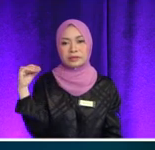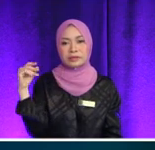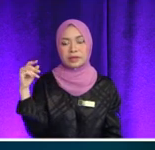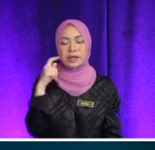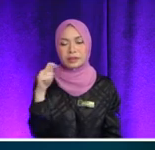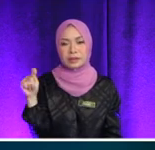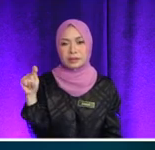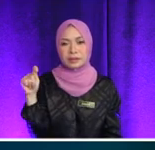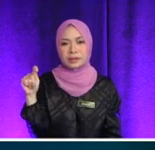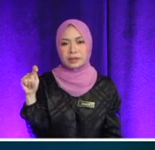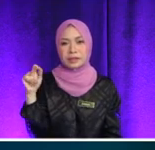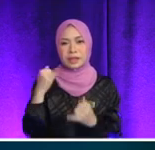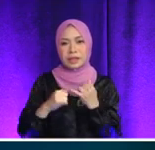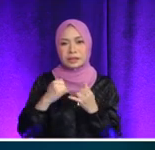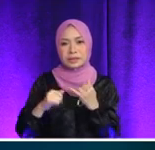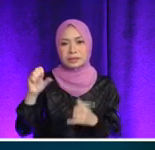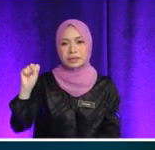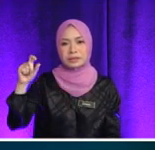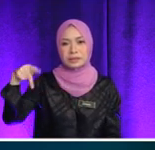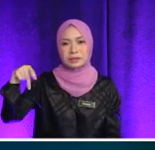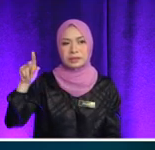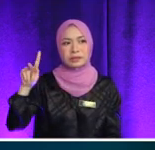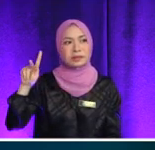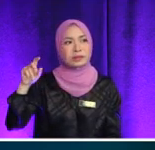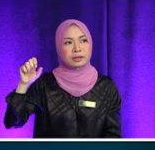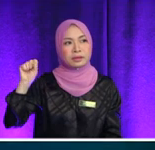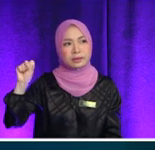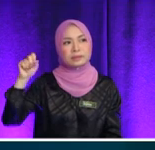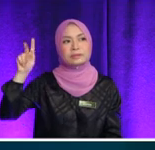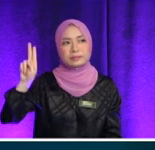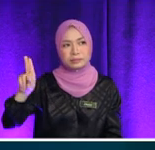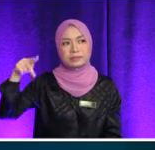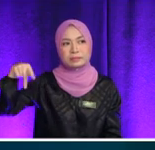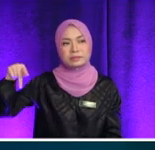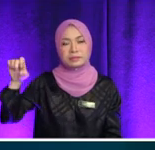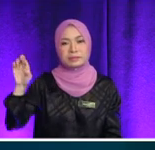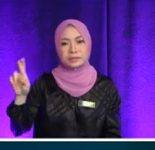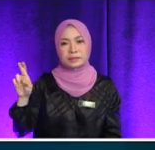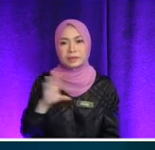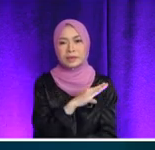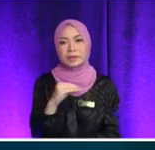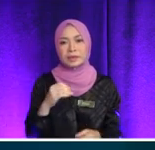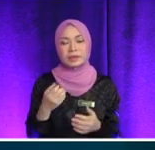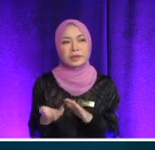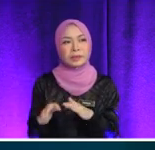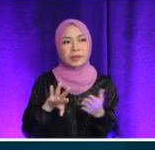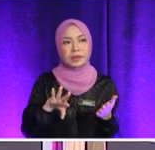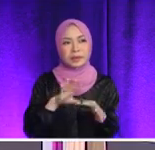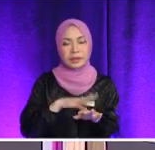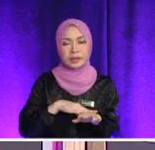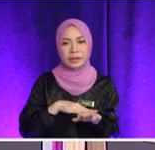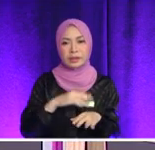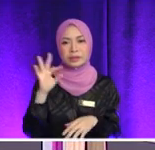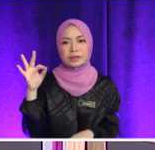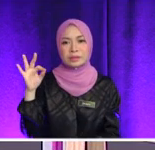1907 dan beliau meninggal dunia pada tahun 1954 di Prancis oke oke